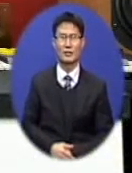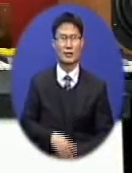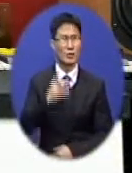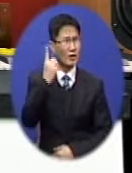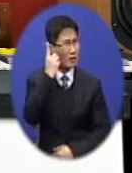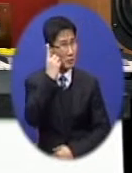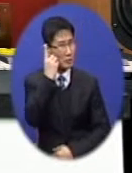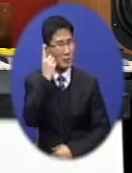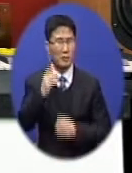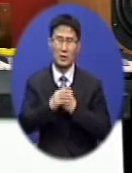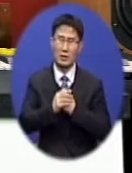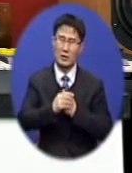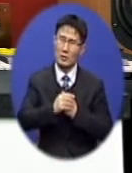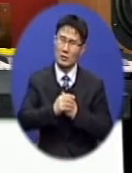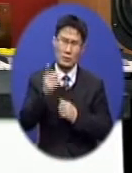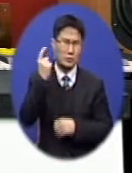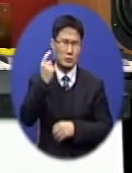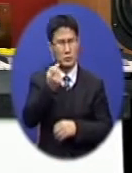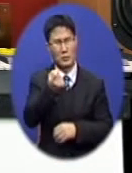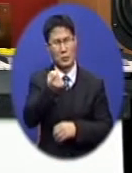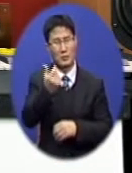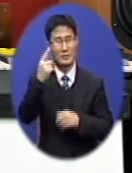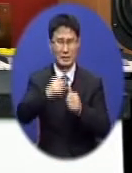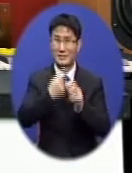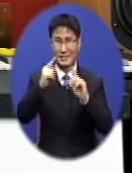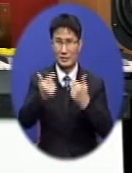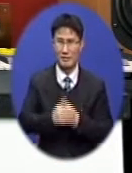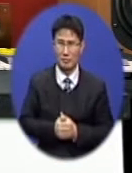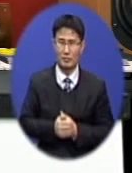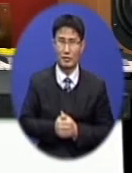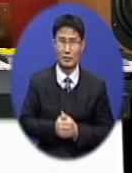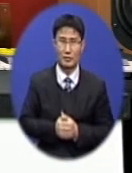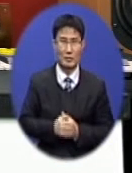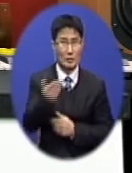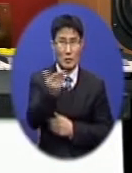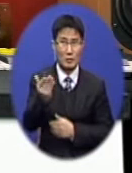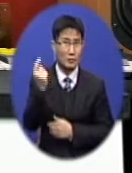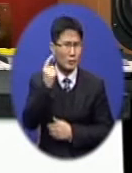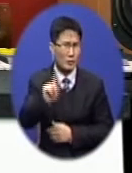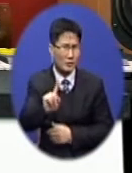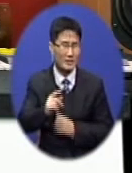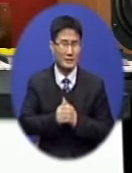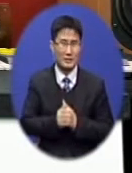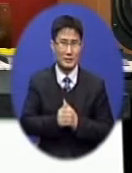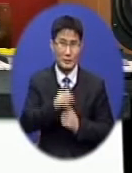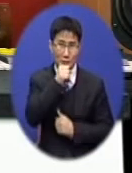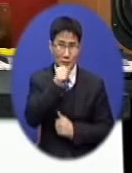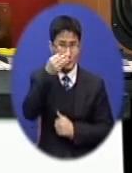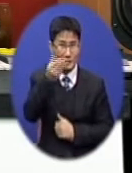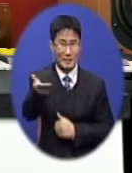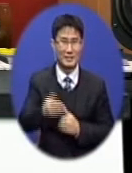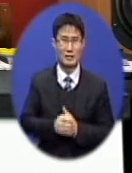휴대폰 연결이라 좀 음질이 그렇죠. 좋지 않았죠? 네. 예. 그래도 아이고. 시청자 여러분들 어떻게 들으셨는지 몇 표나 받았을까요?